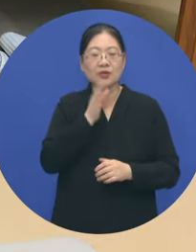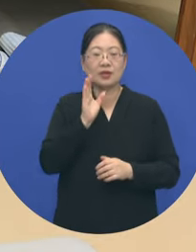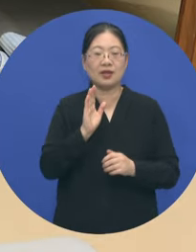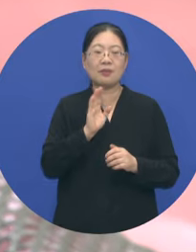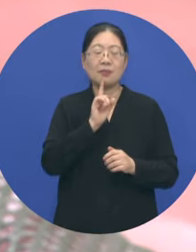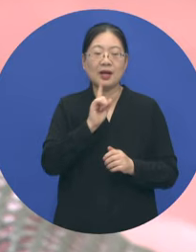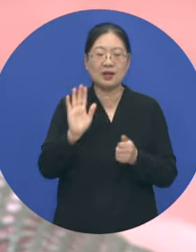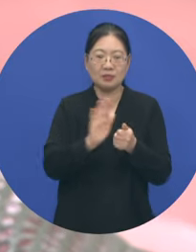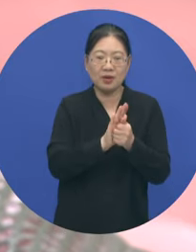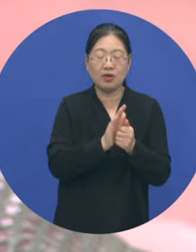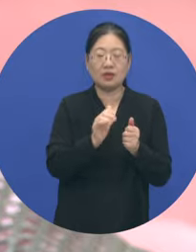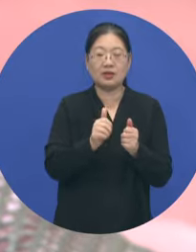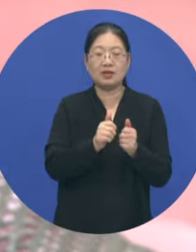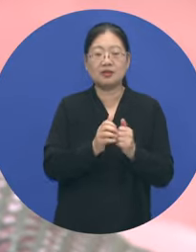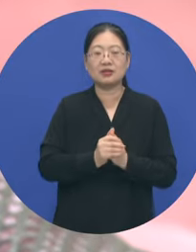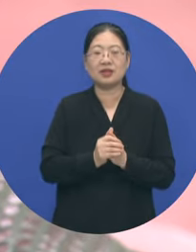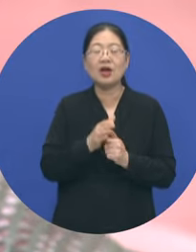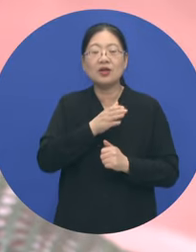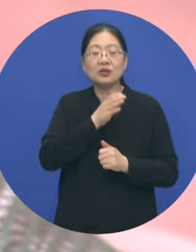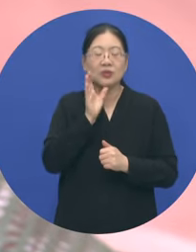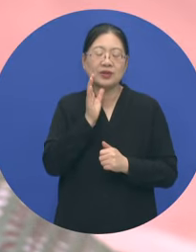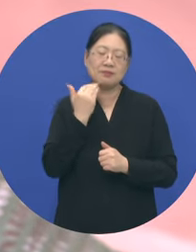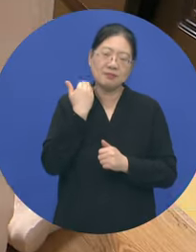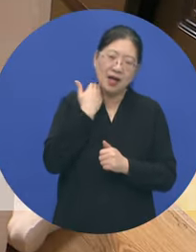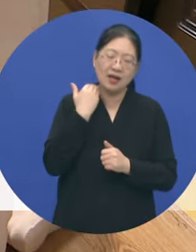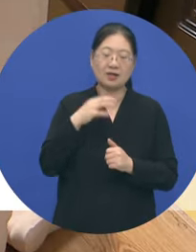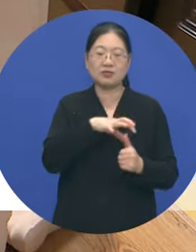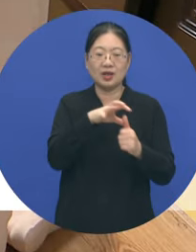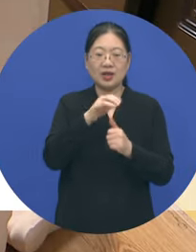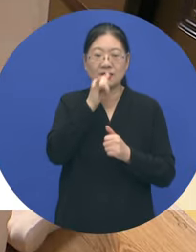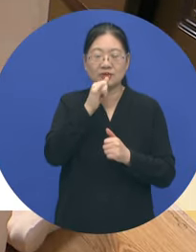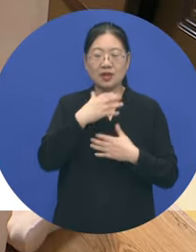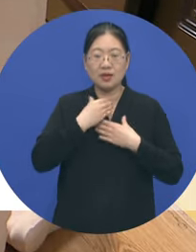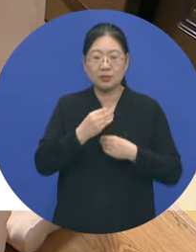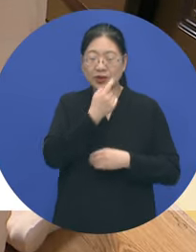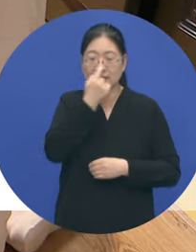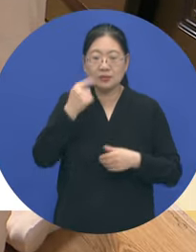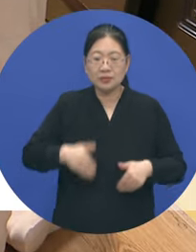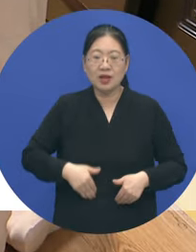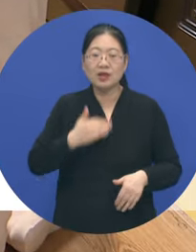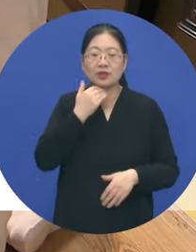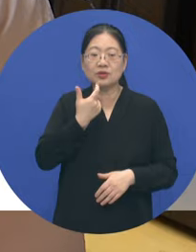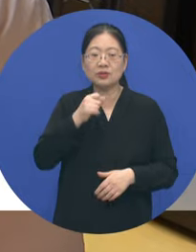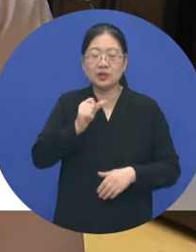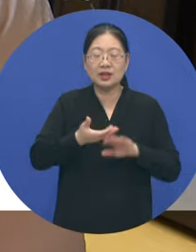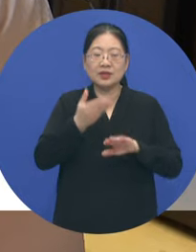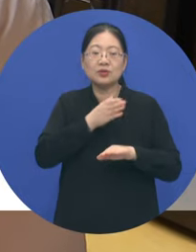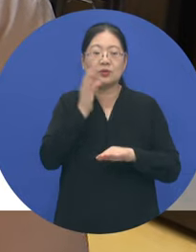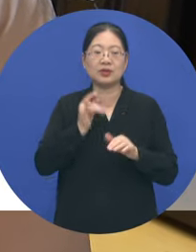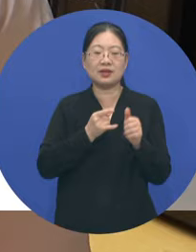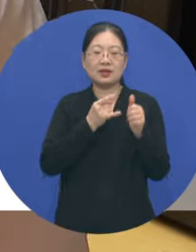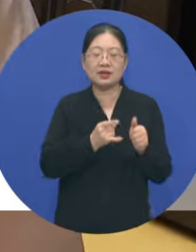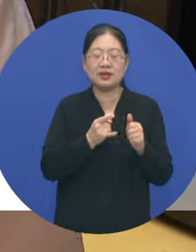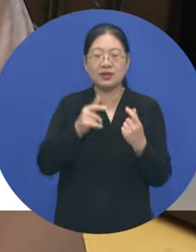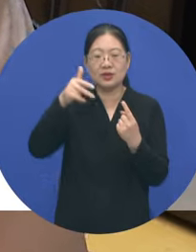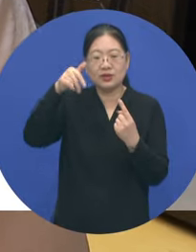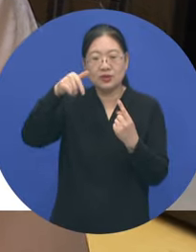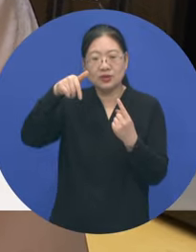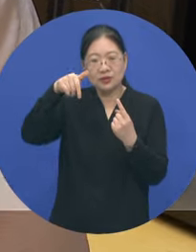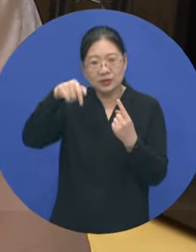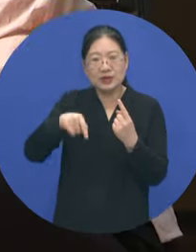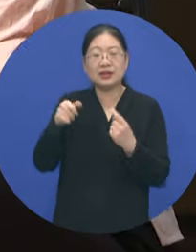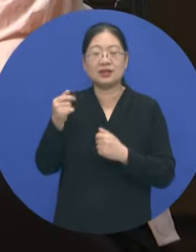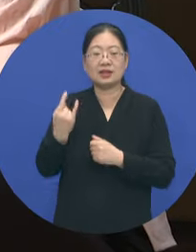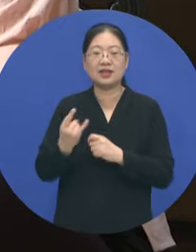노인 말버 서비스는 노인 돌봄 사각 시대 예방을 목적으로 안도 확인이 필요한 65세 이상 돈의 거주 노인들에게 주 일회